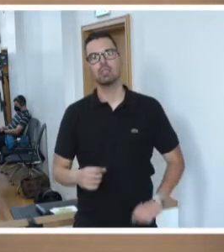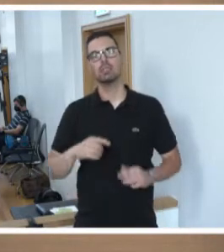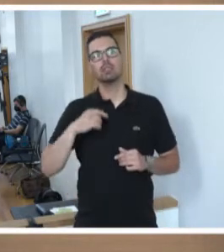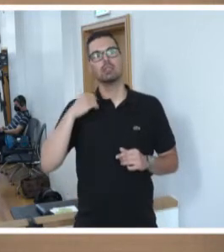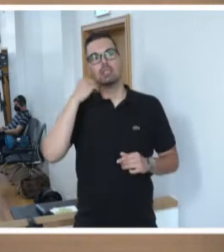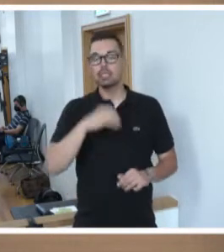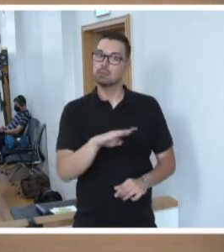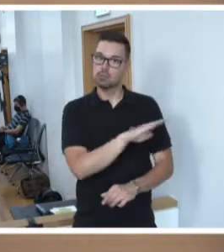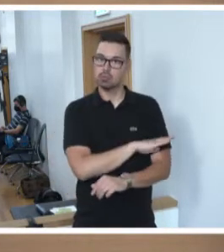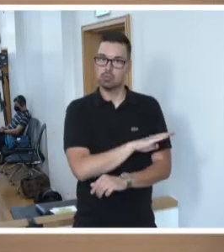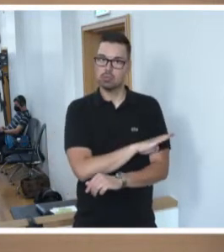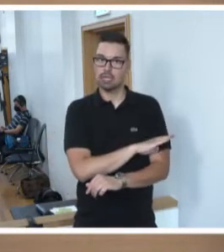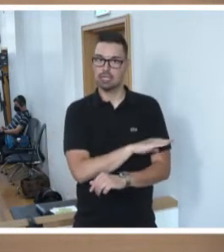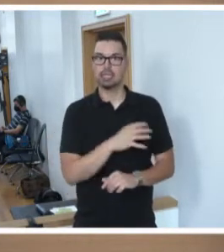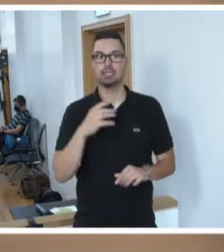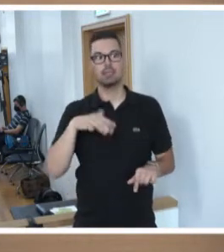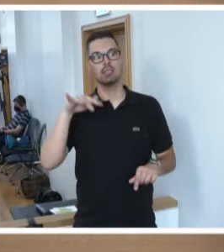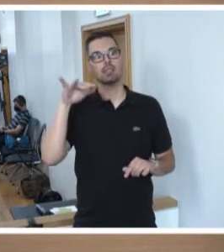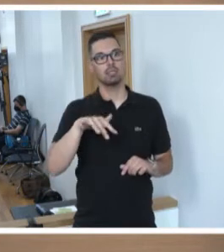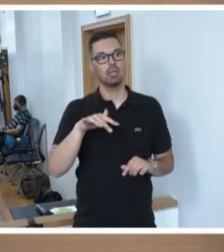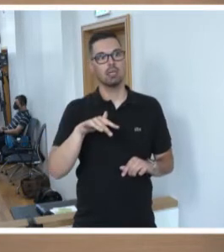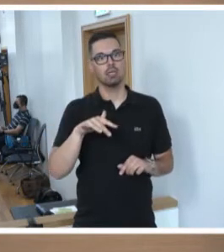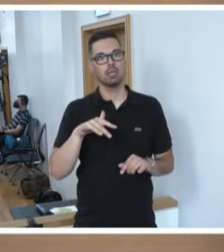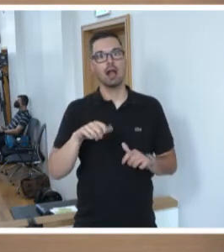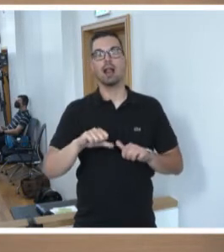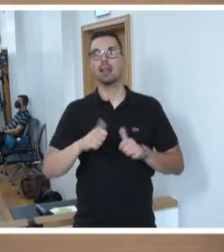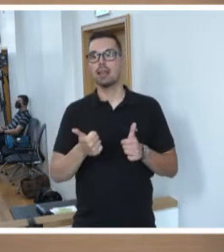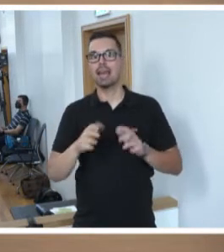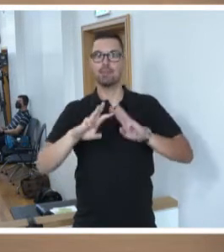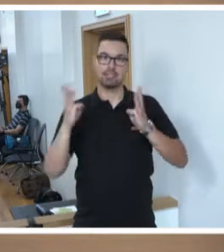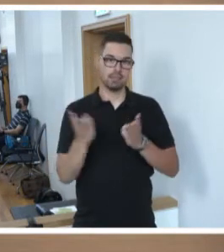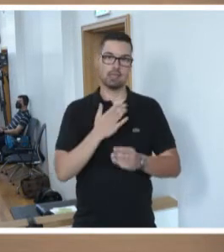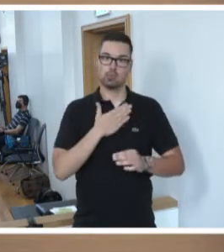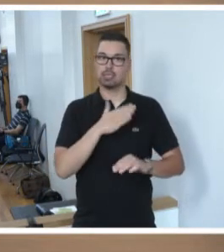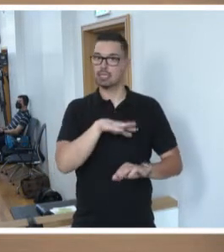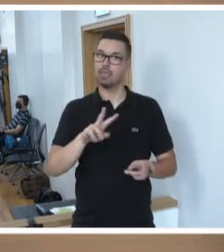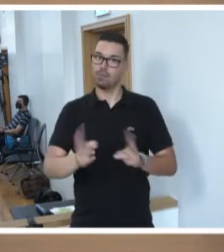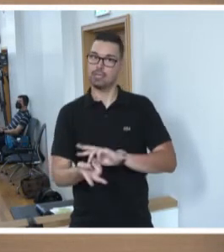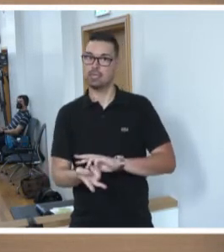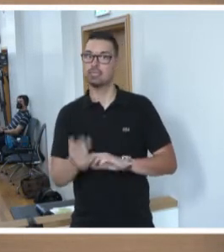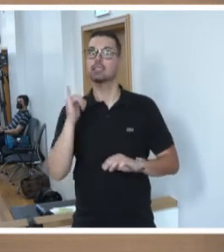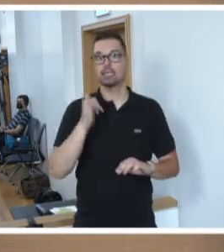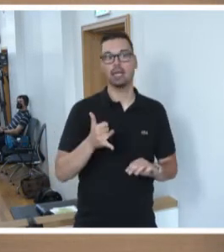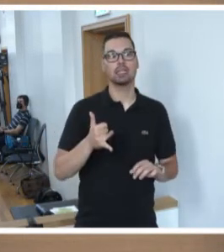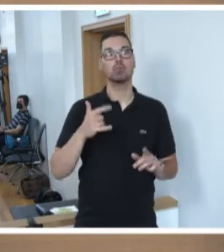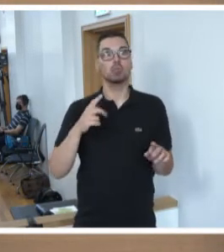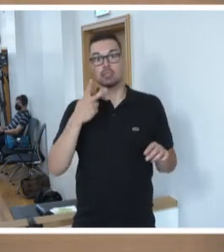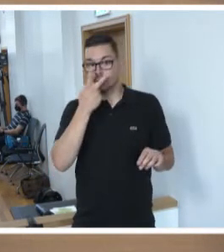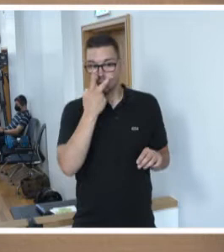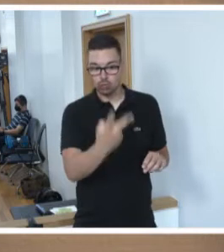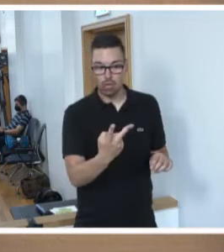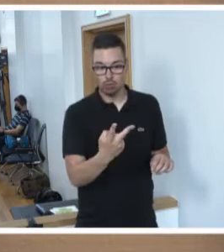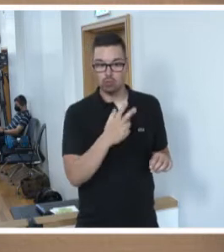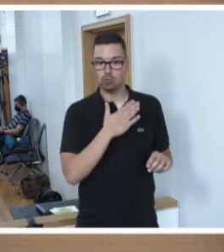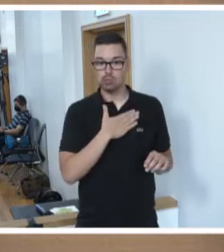Parlament einig darüber sind, dass sich die Lebenswelt unserer Kinder verändert hat, dann müssen wir auch endlich anerkennen, dass sich